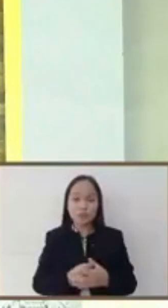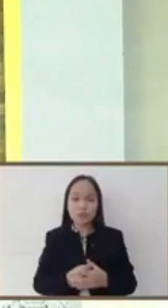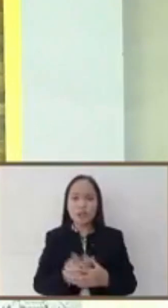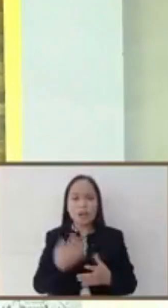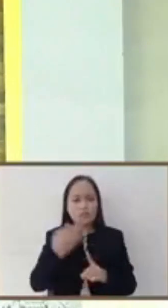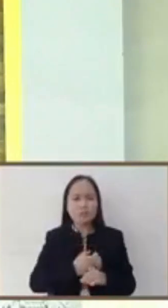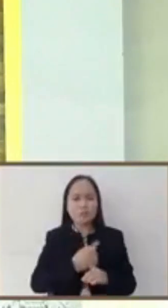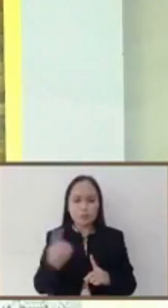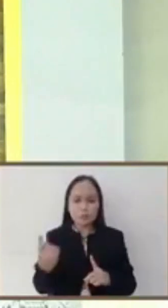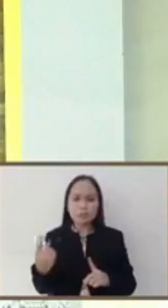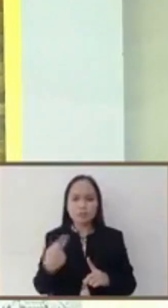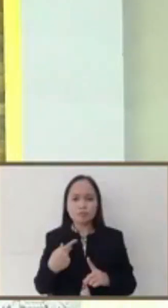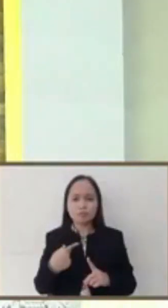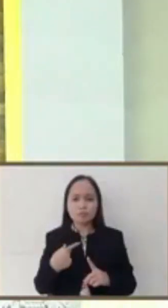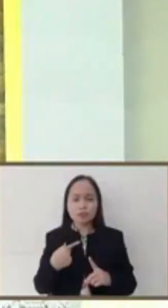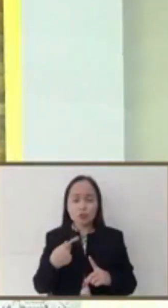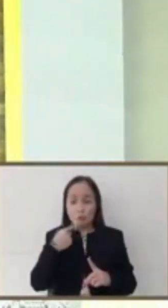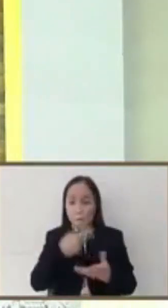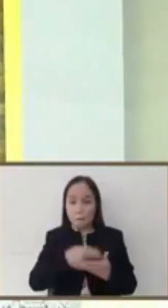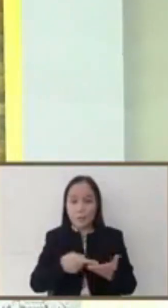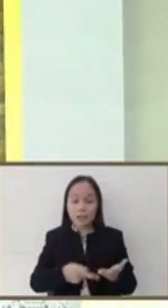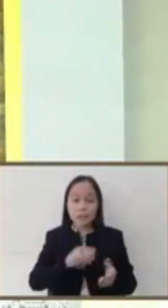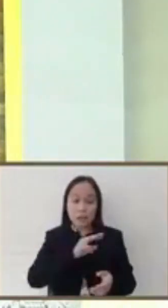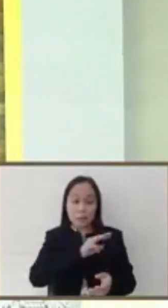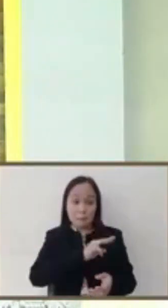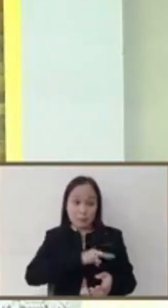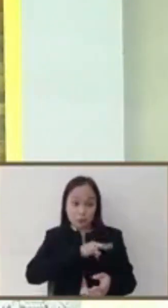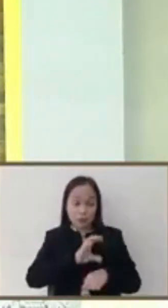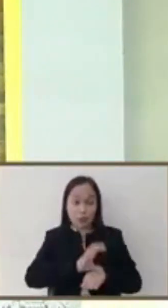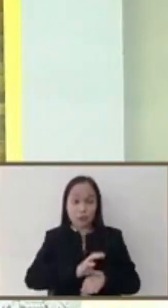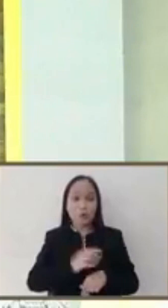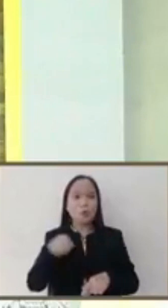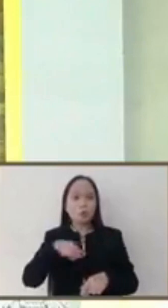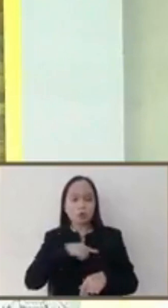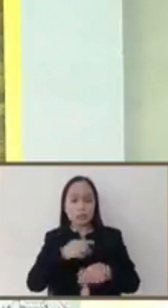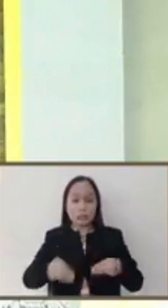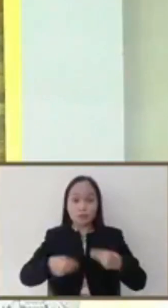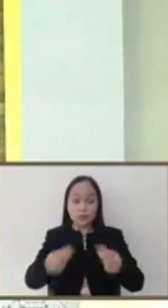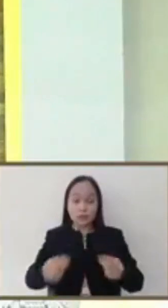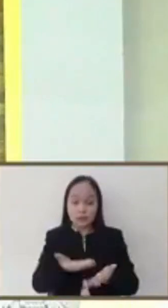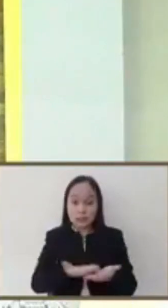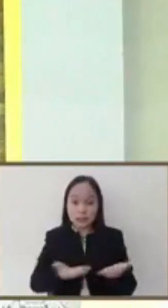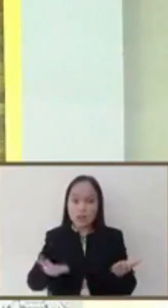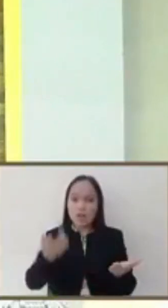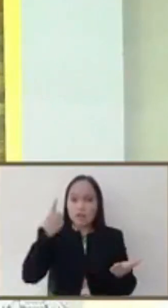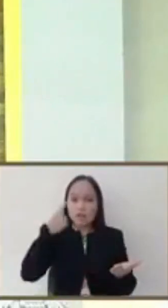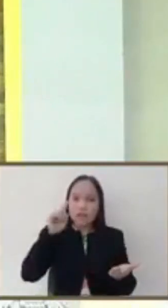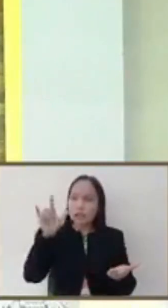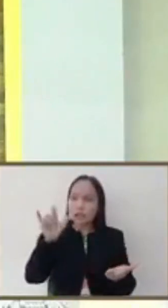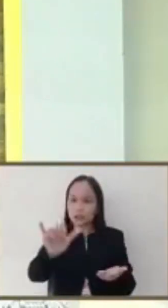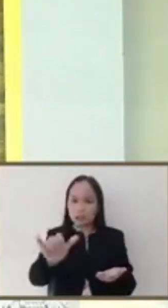nagkakaroon ng bahagi pagdating sa missions, tandaan nyo, nag-i-invest kayo sa isang bagay na merong eternal value.